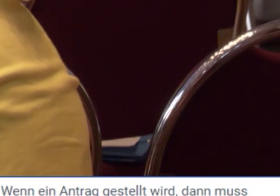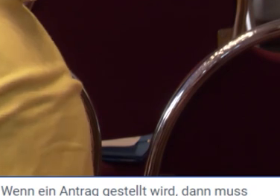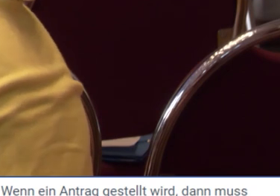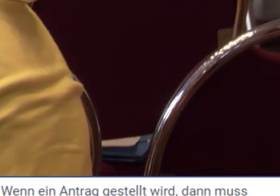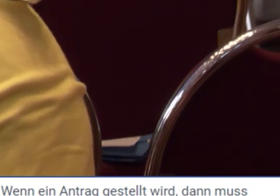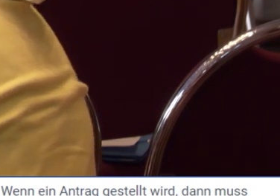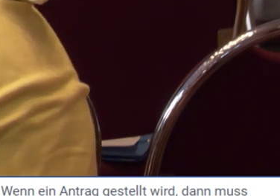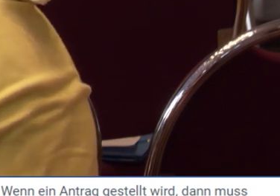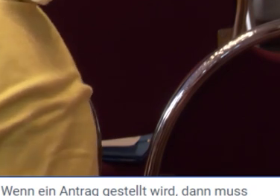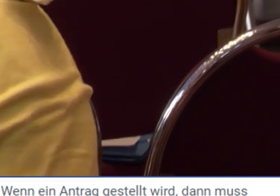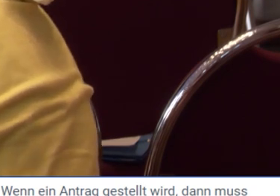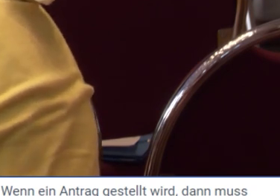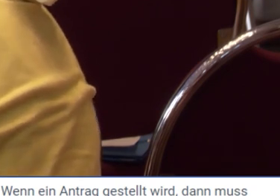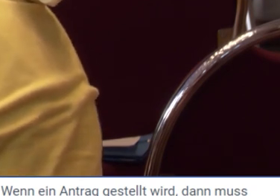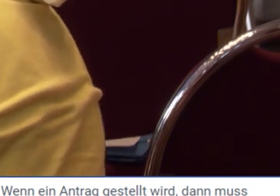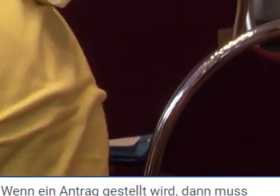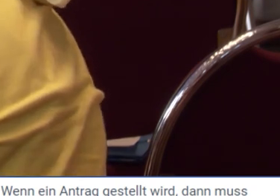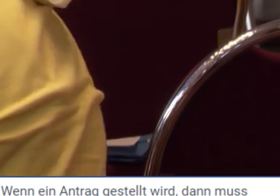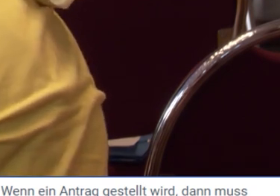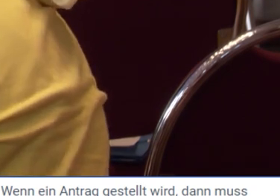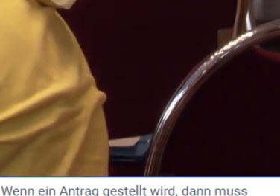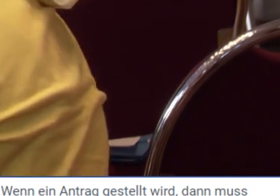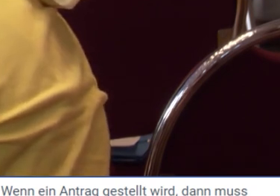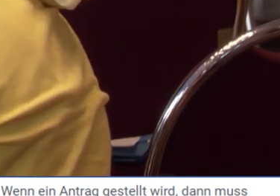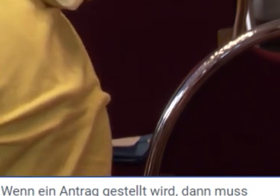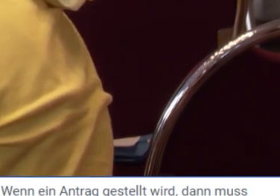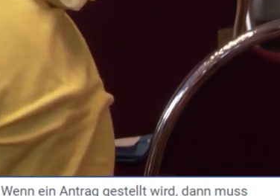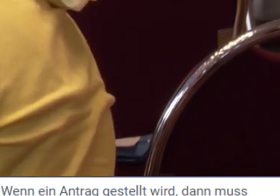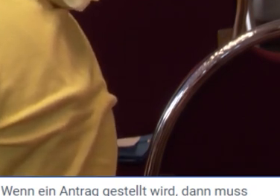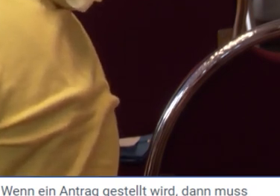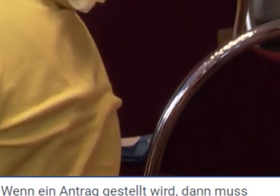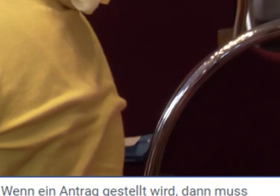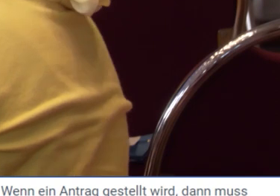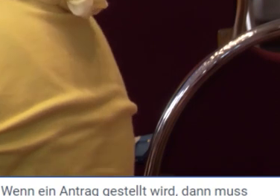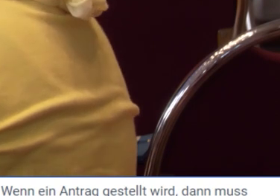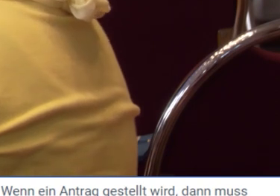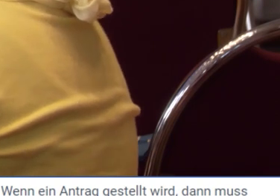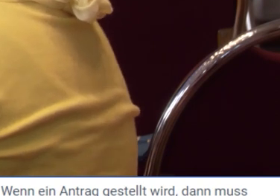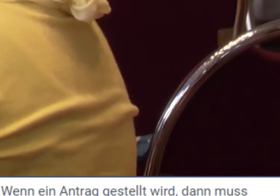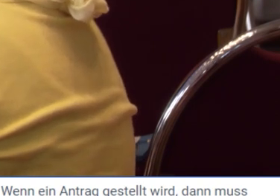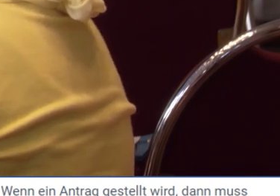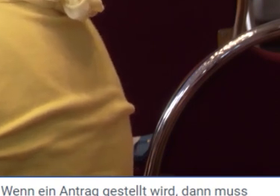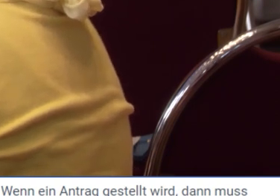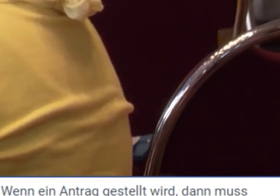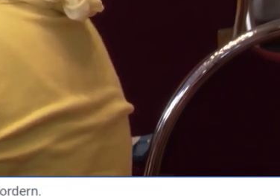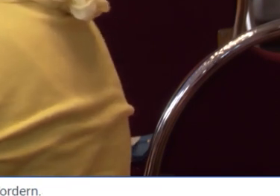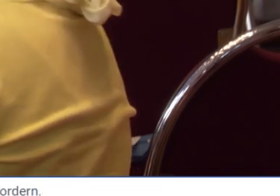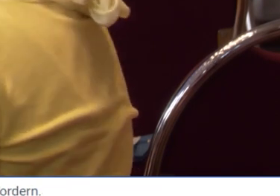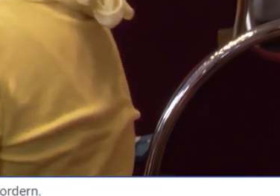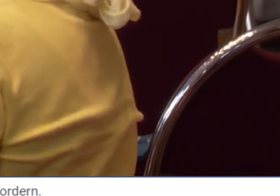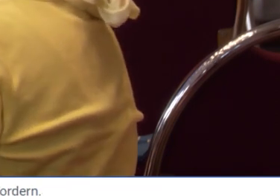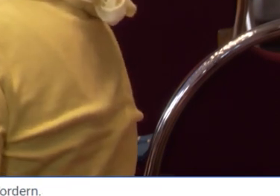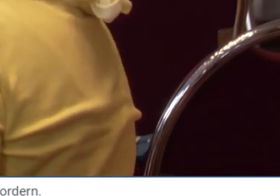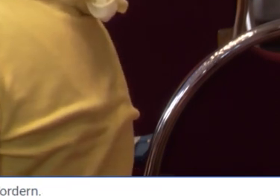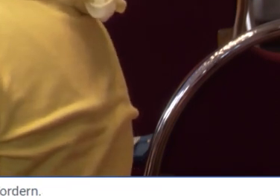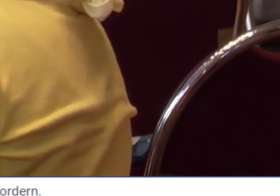einfordern also wird ihn einfach zu sagen es ist gruselig was sie erzählt haben ich kann das nicht nachvollziehen und ja denke auch